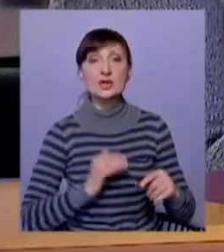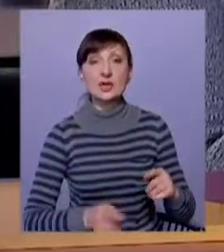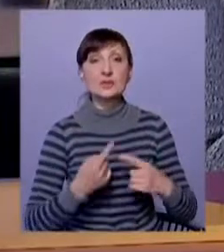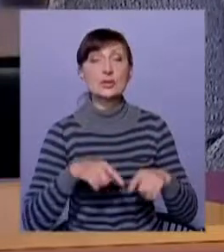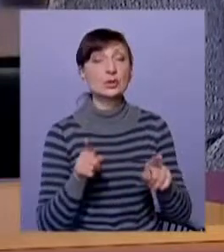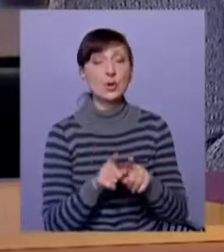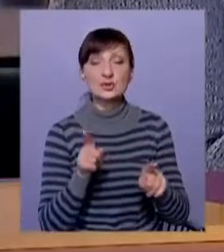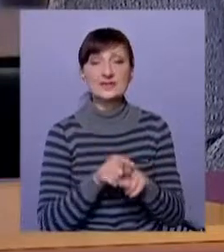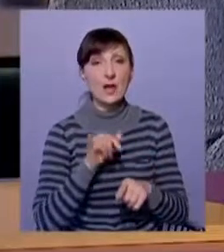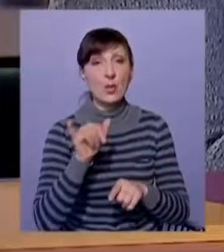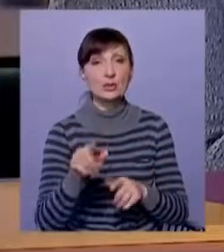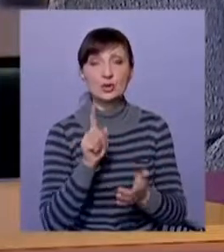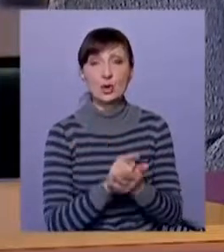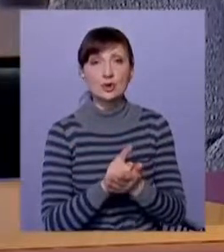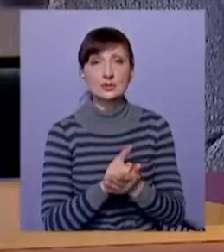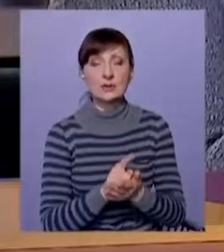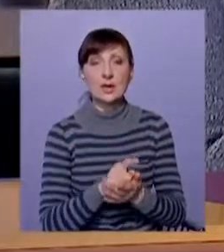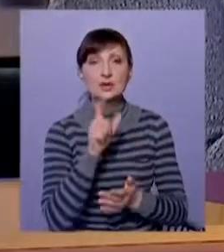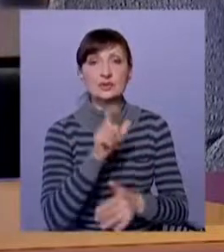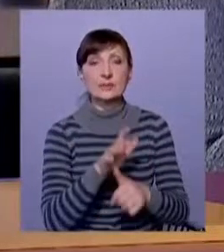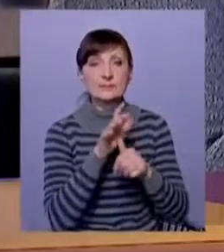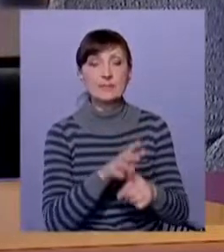такая же и задача, не ущемляя права.